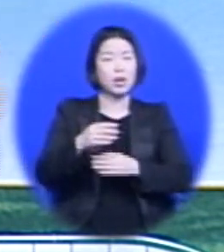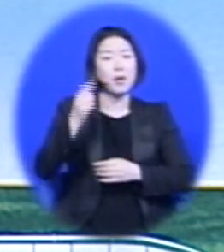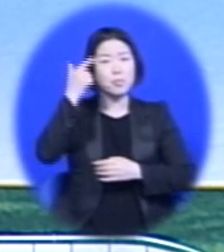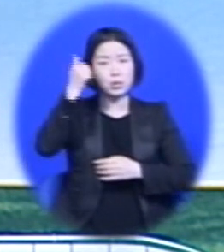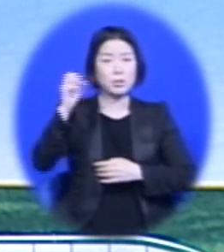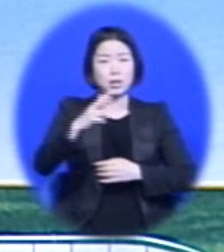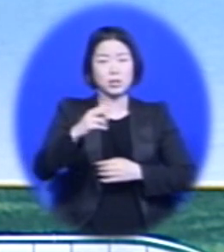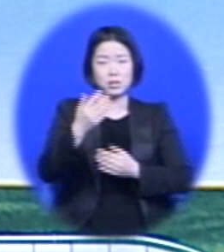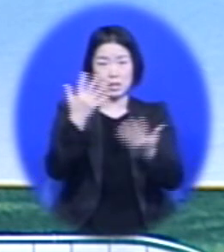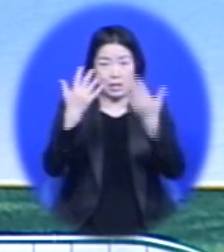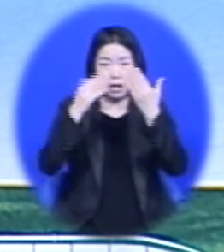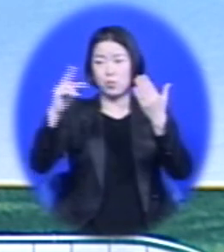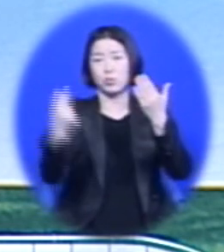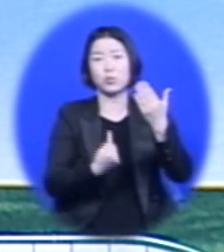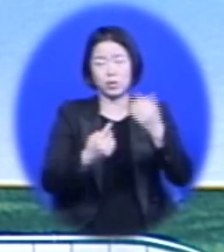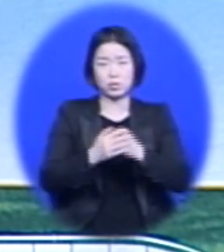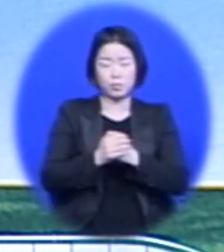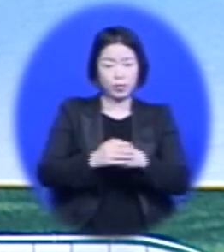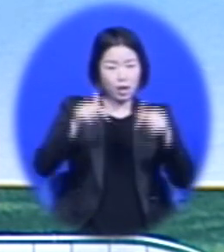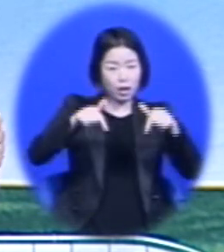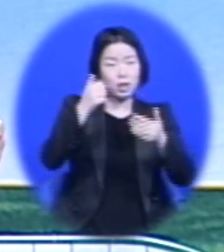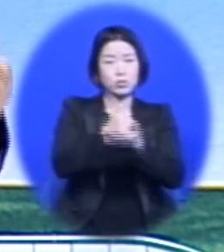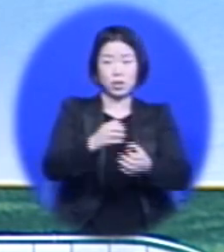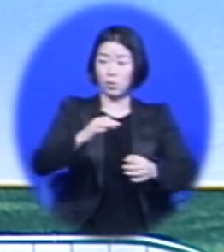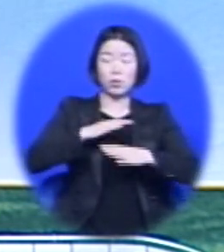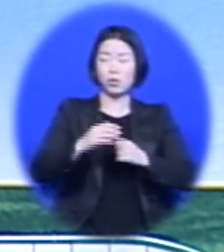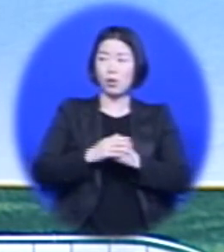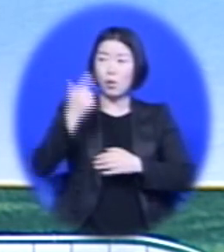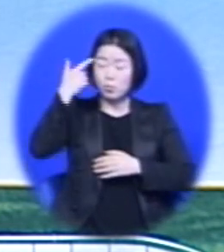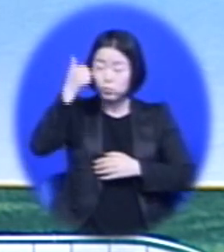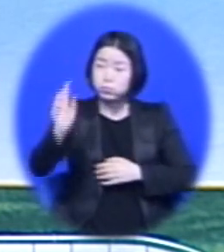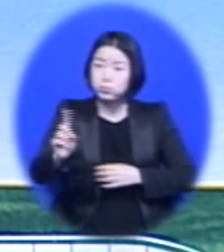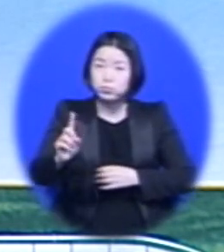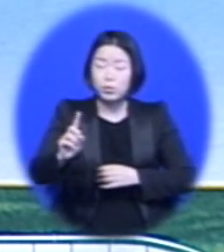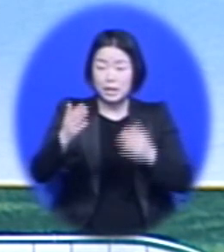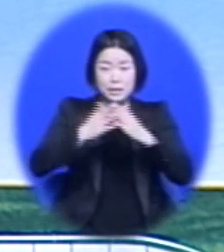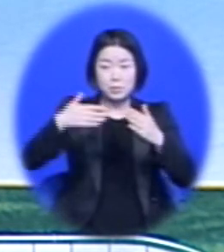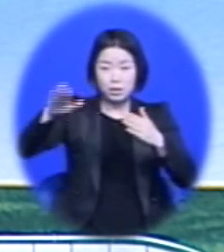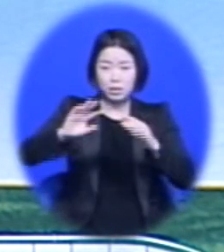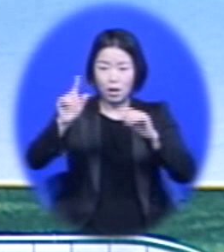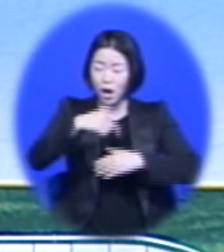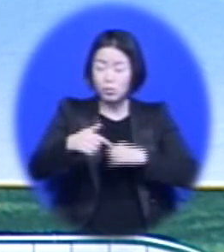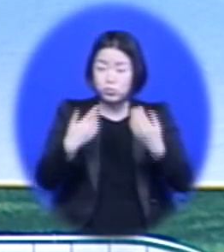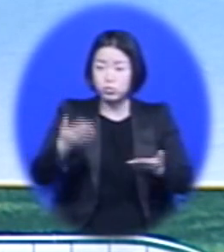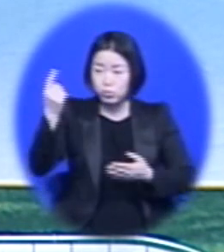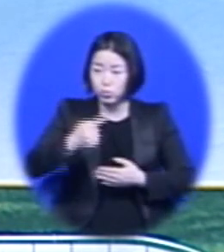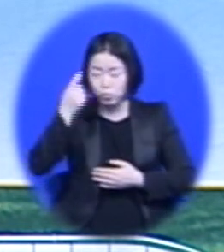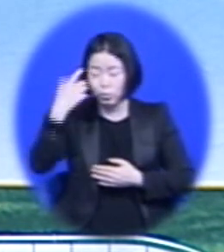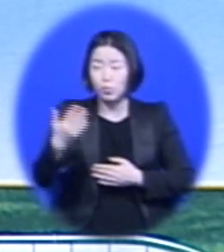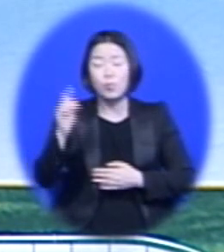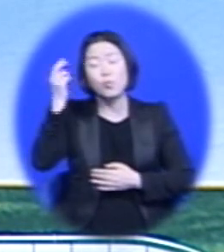감옥으로 돌아왔습니다. 간수장이 깜짝 놀랐어요. 아니, 목사님, 아니, 집에 가서 하루 쉬고 오시라는데 왜